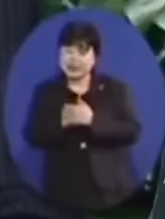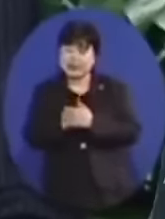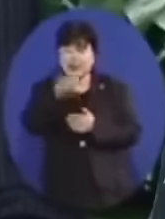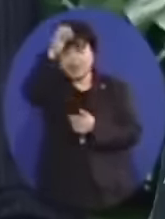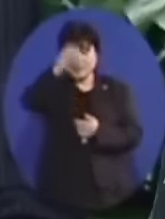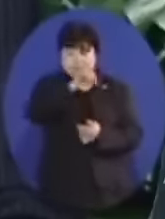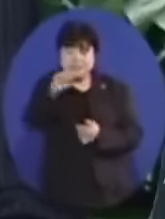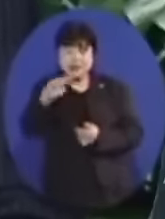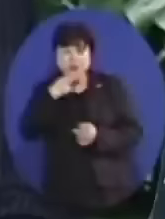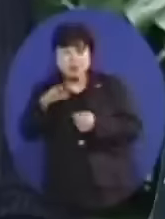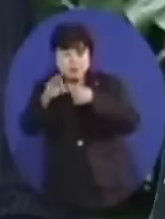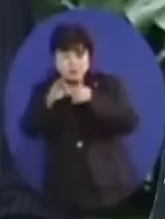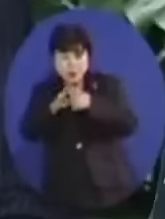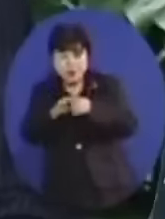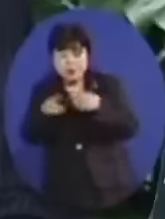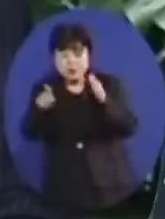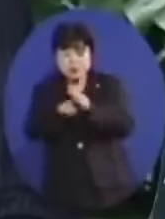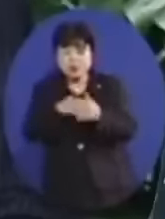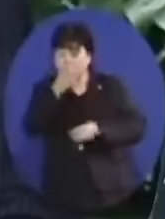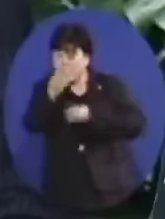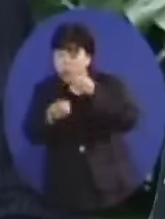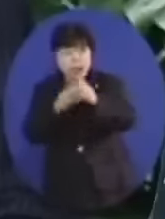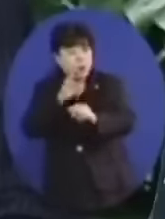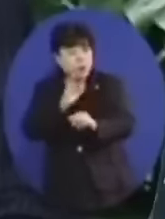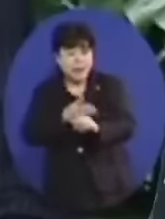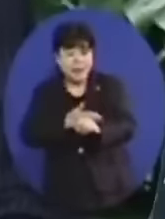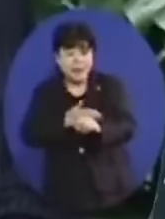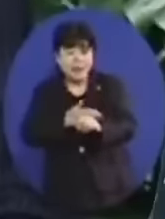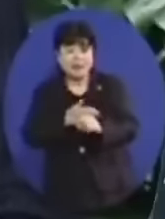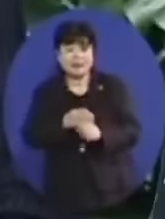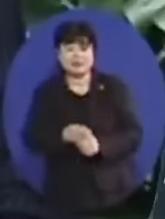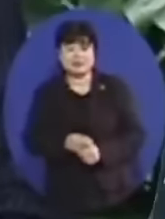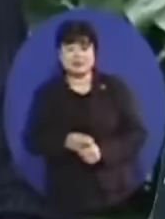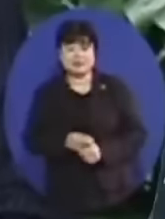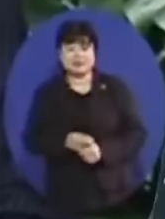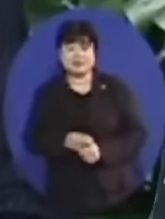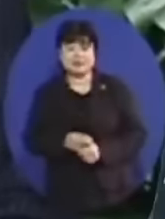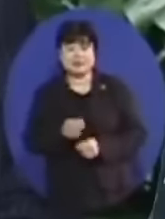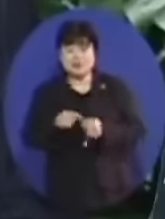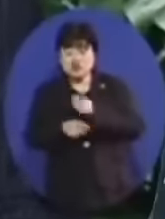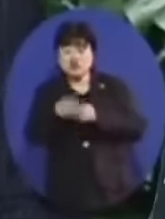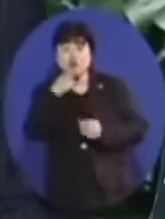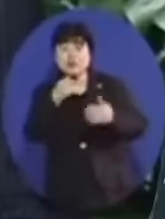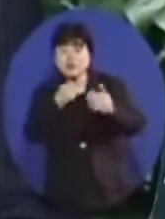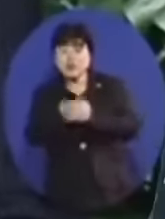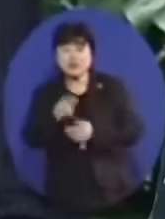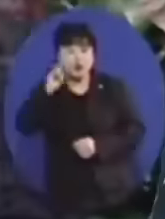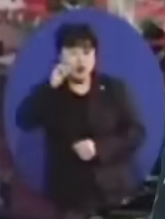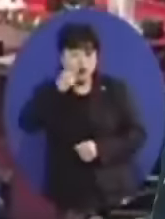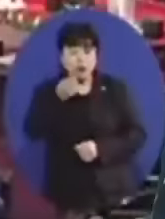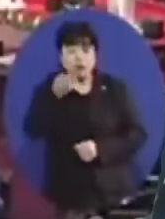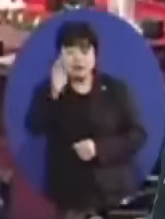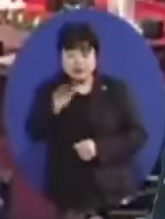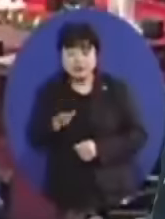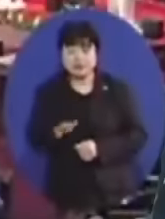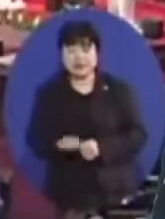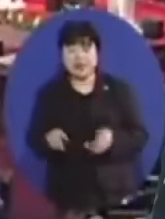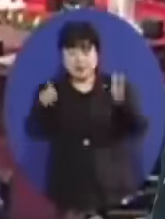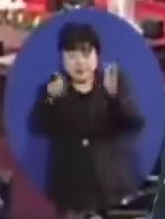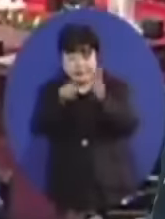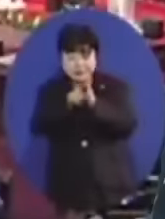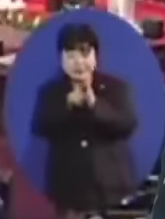십자가 없으면 이런 신앙을 고백할 수가 없습니다. 근거가 없고 이유가 없기 때문인 것입니다. 그러므로